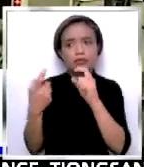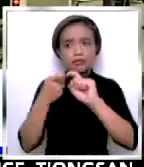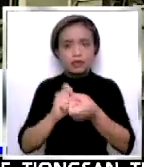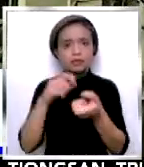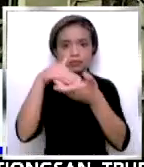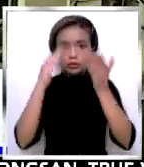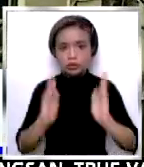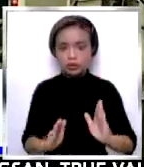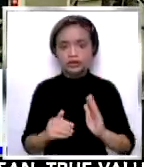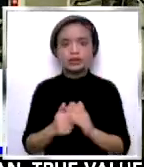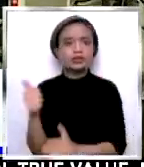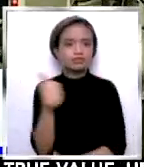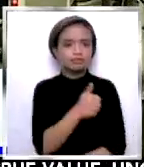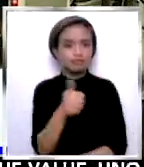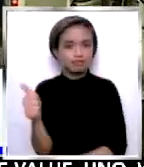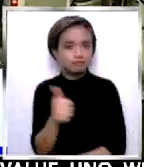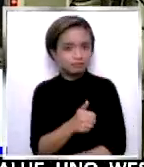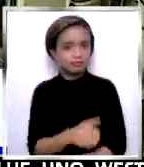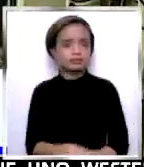of that.